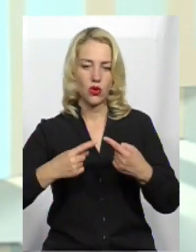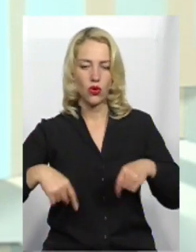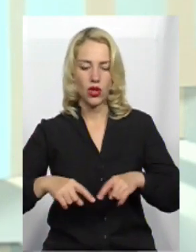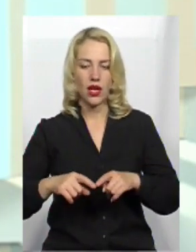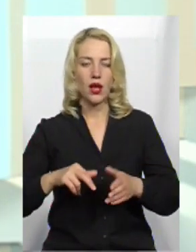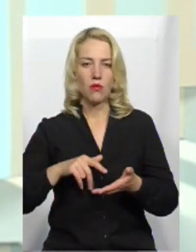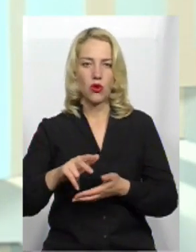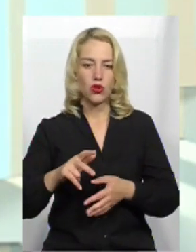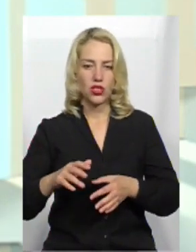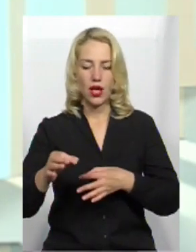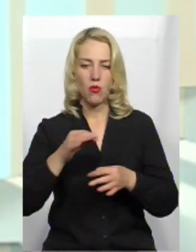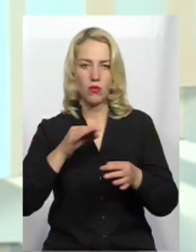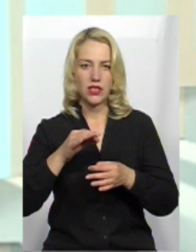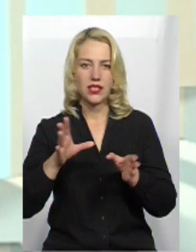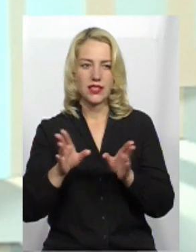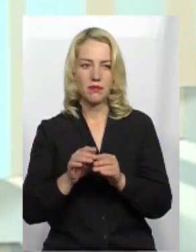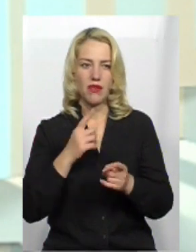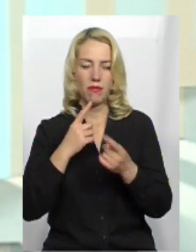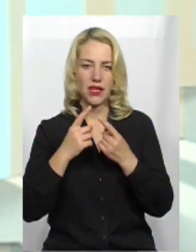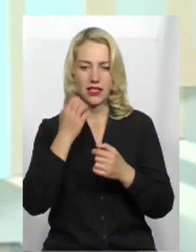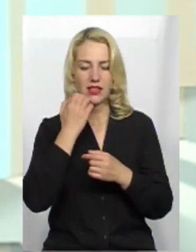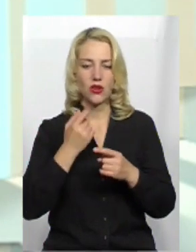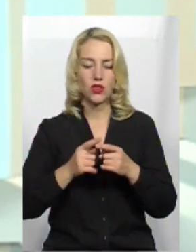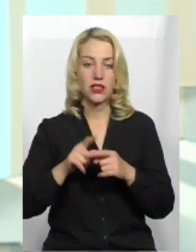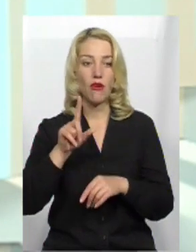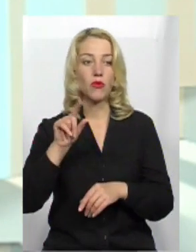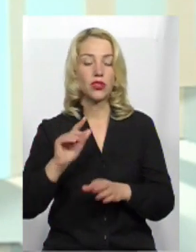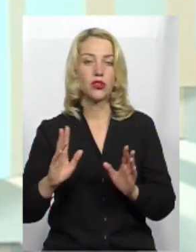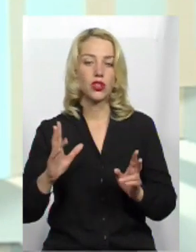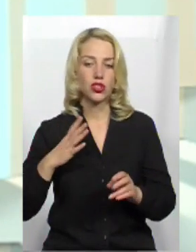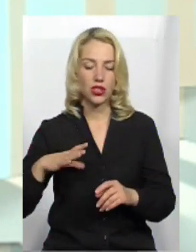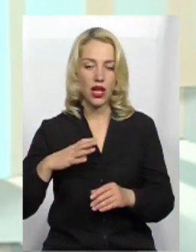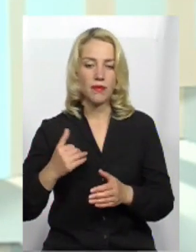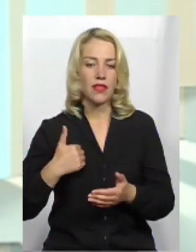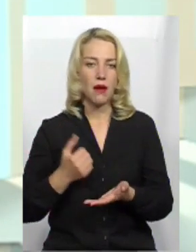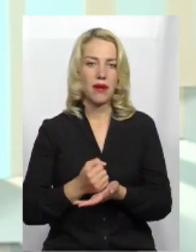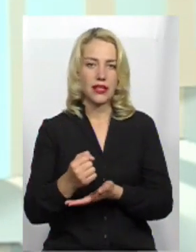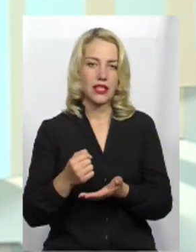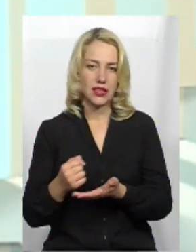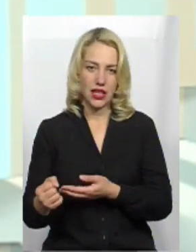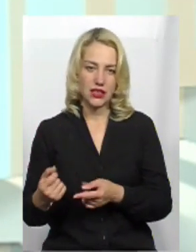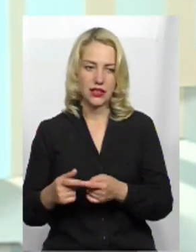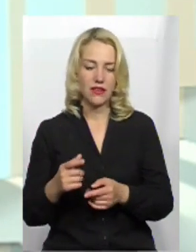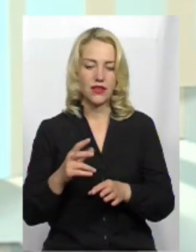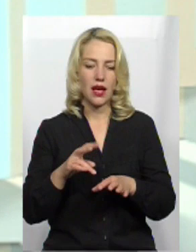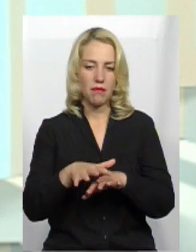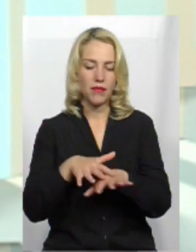пройшли публічні співбесіди. Дякуємо їм за це. А в понеділок чекаємо на претендентів на парламентські крісла